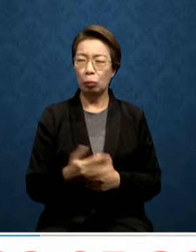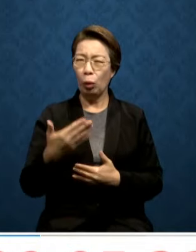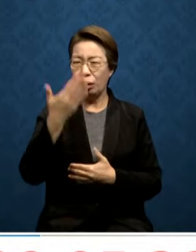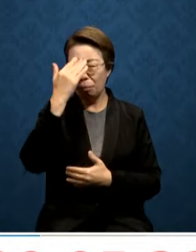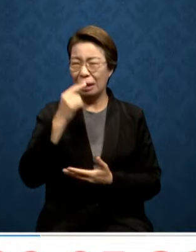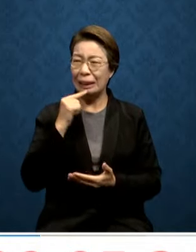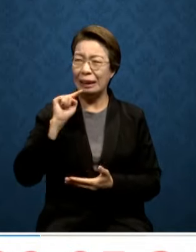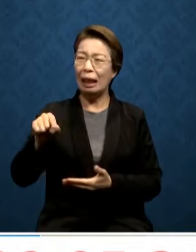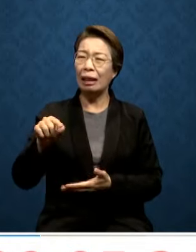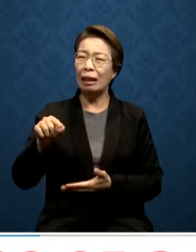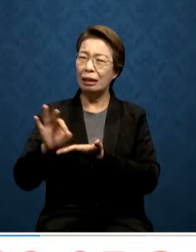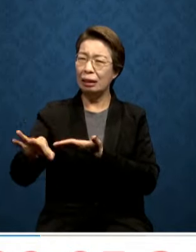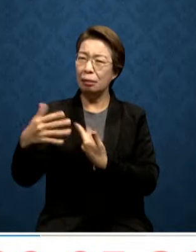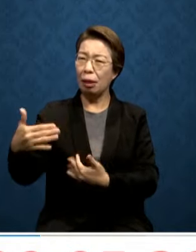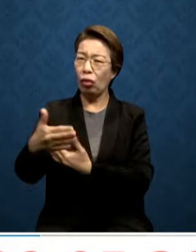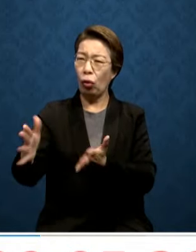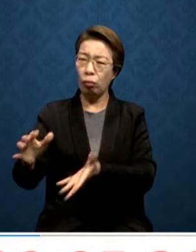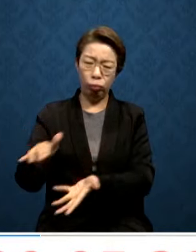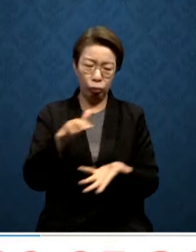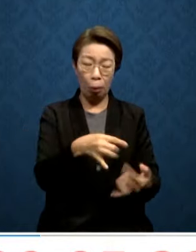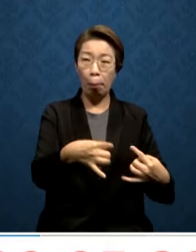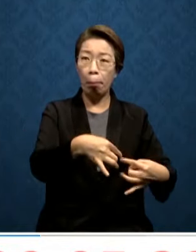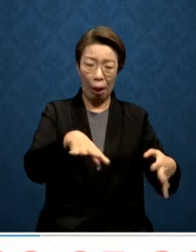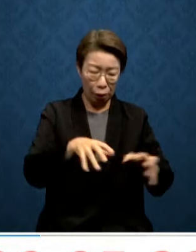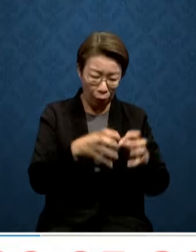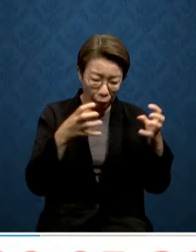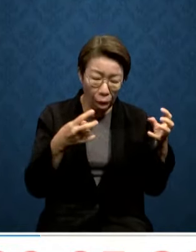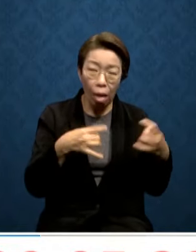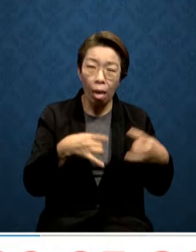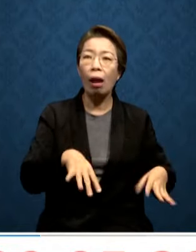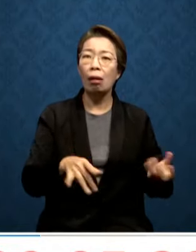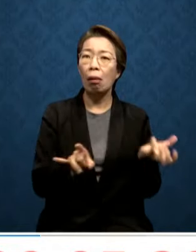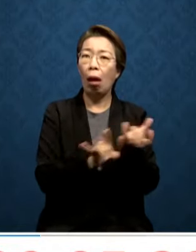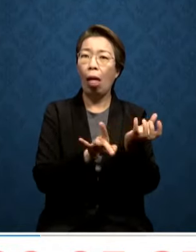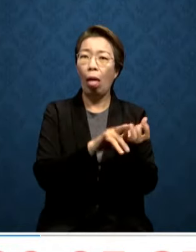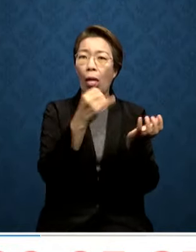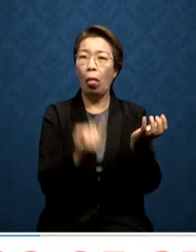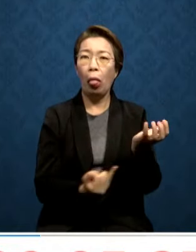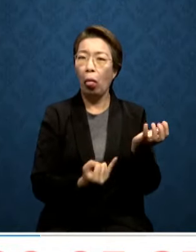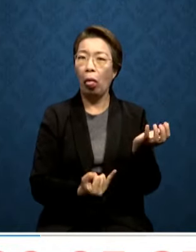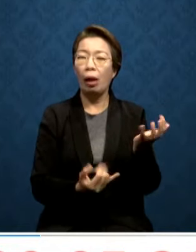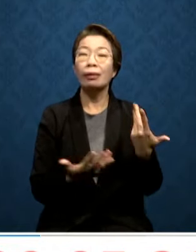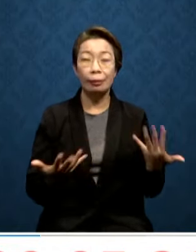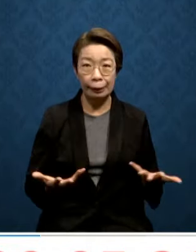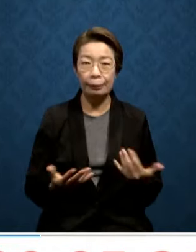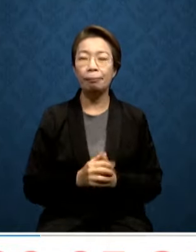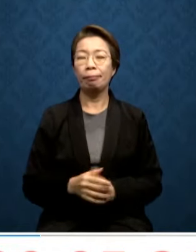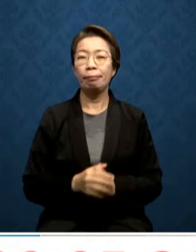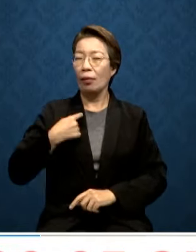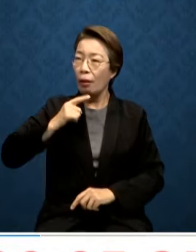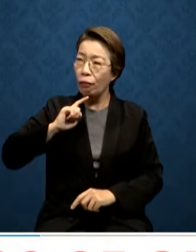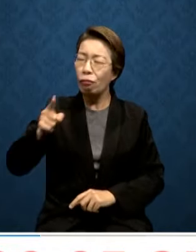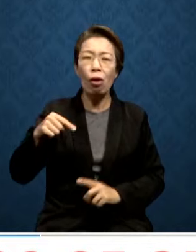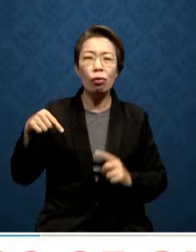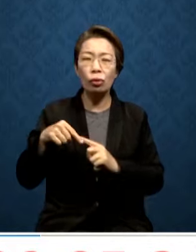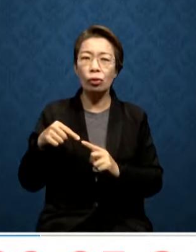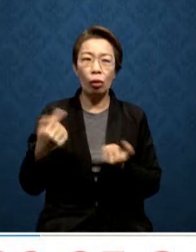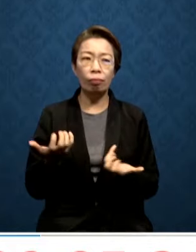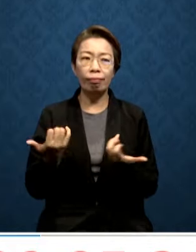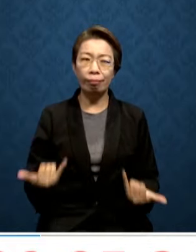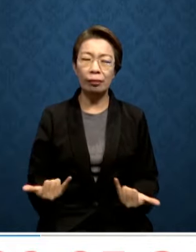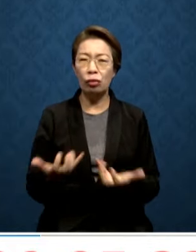าที่บริการที่โฆษณาไว้ไม่ได้คุณภาพตามที่ท่านพูดไว้คดีเกี่ยวกับสินค้าบริการมีข้อบกพร่